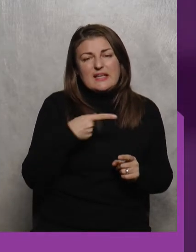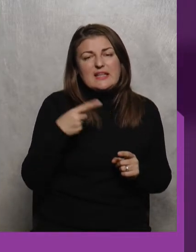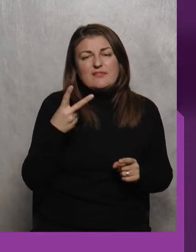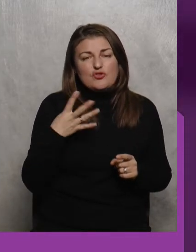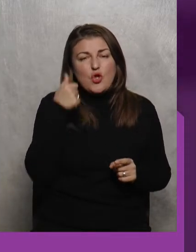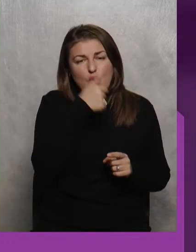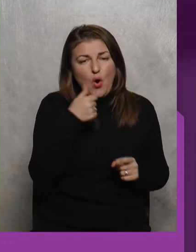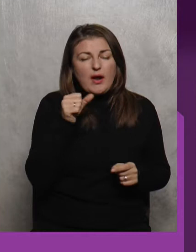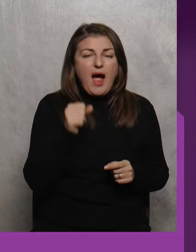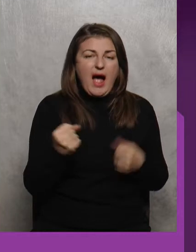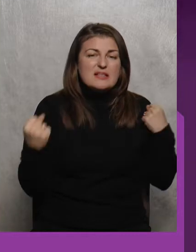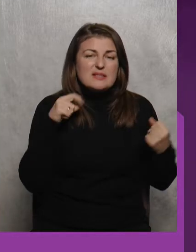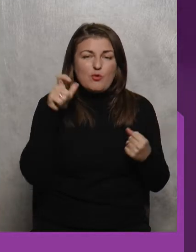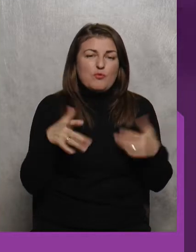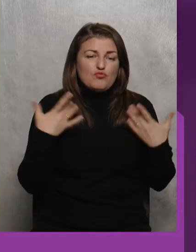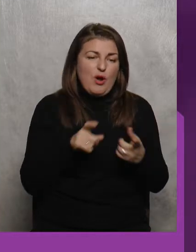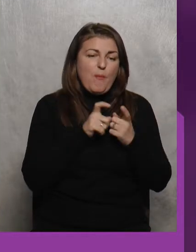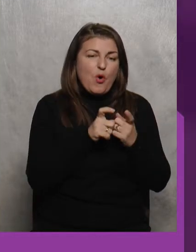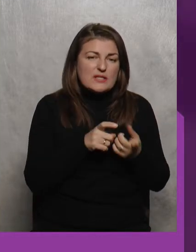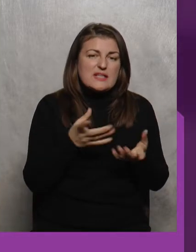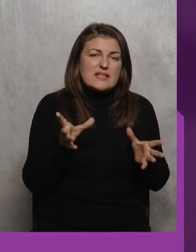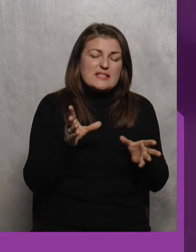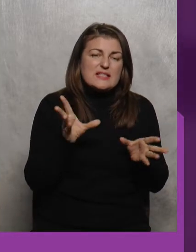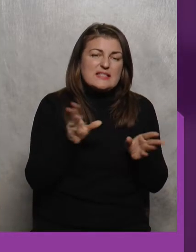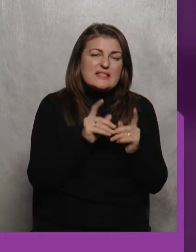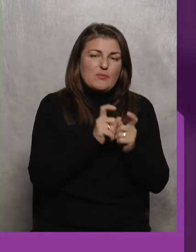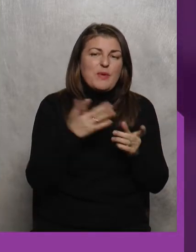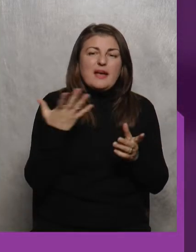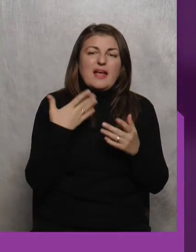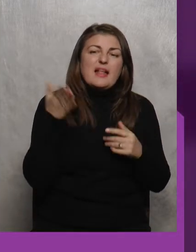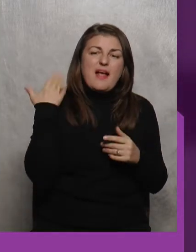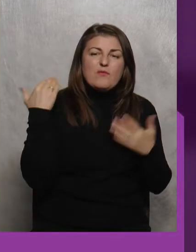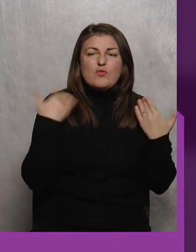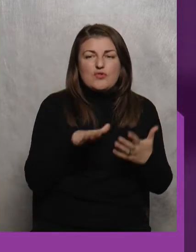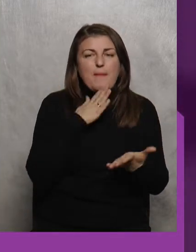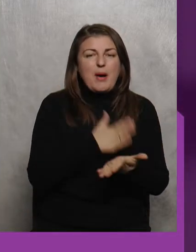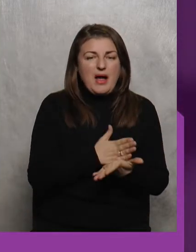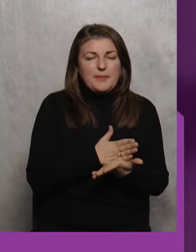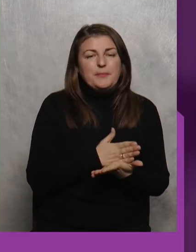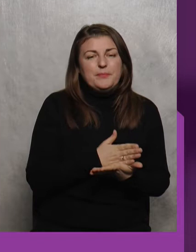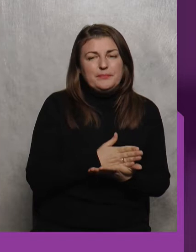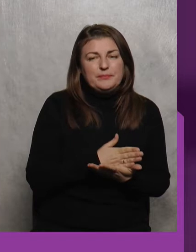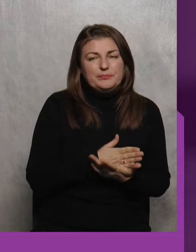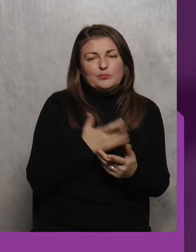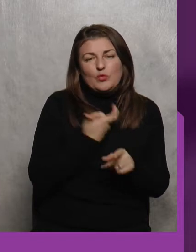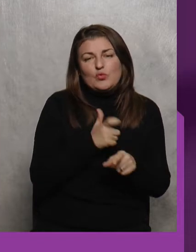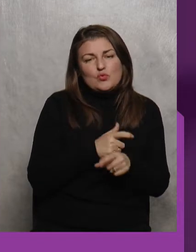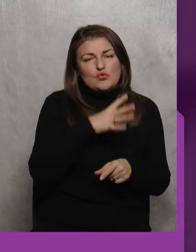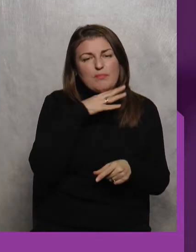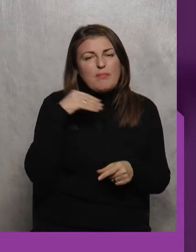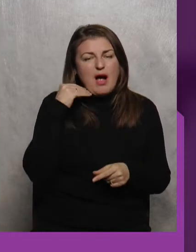23-24 роки, а спортсмен вже бореться з спортсменами, які давно вже мають дуже